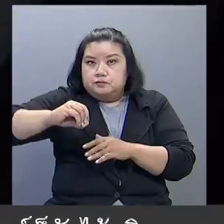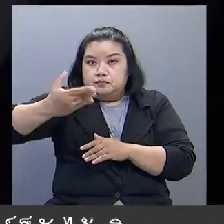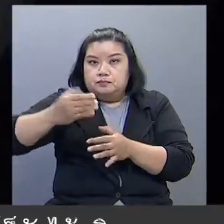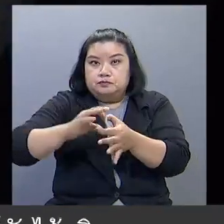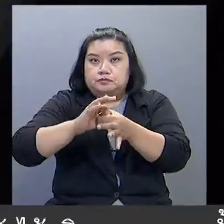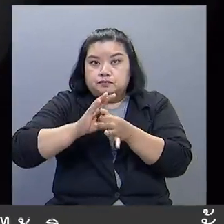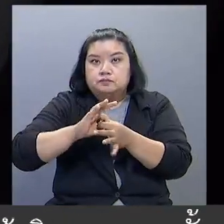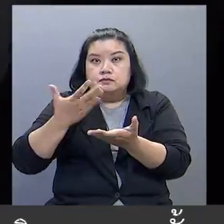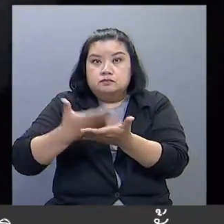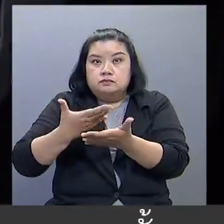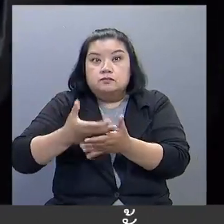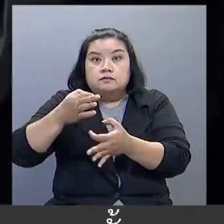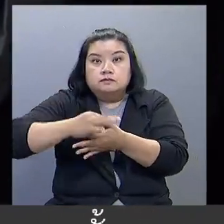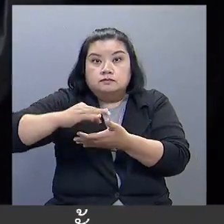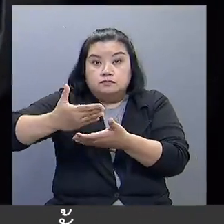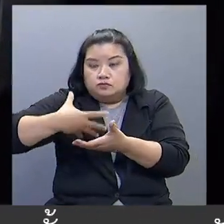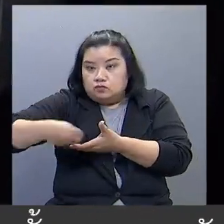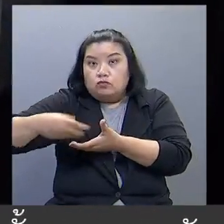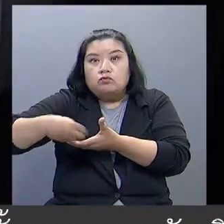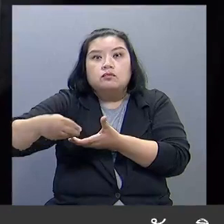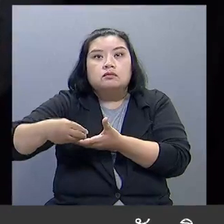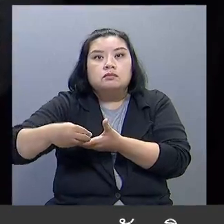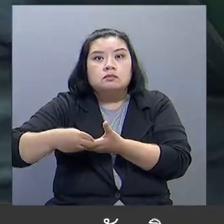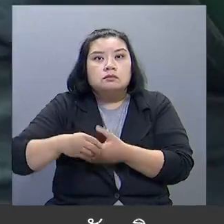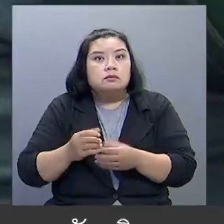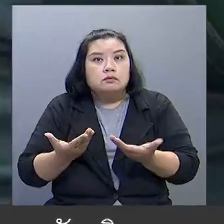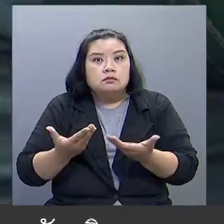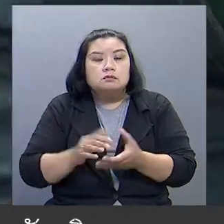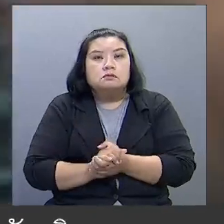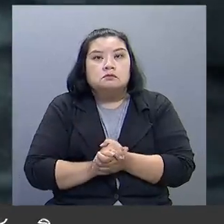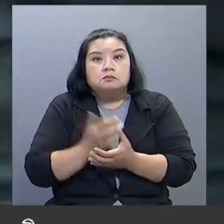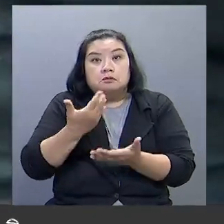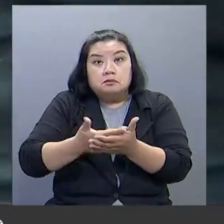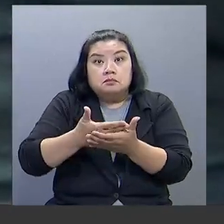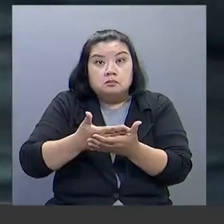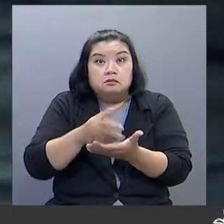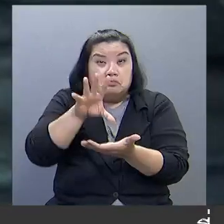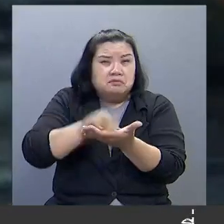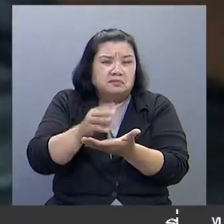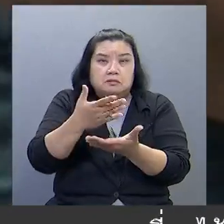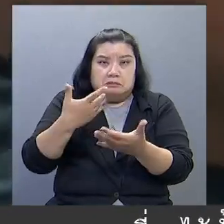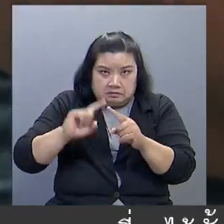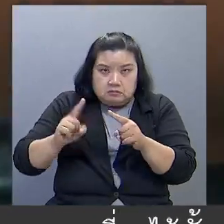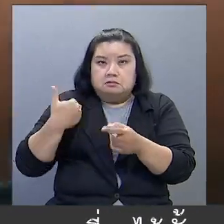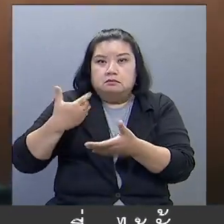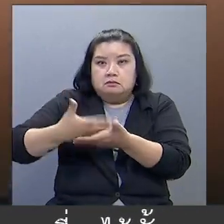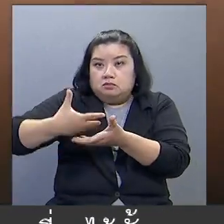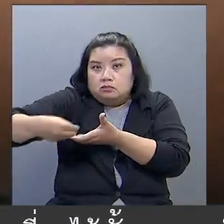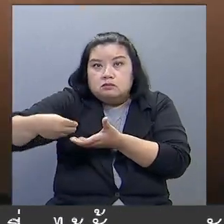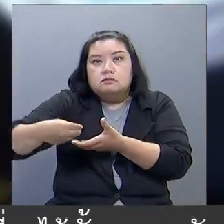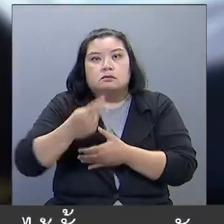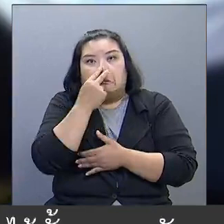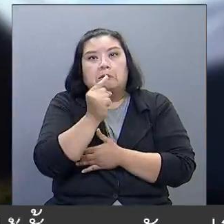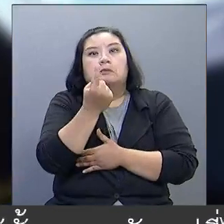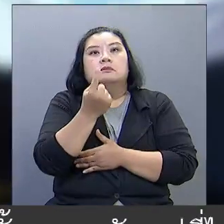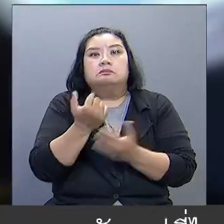อ